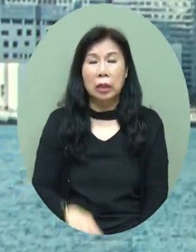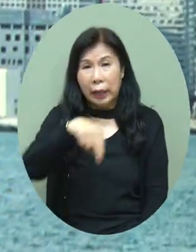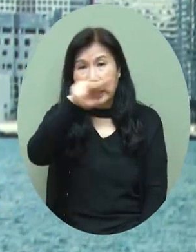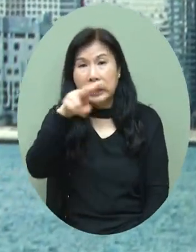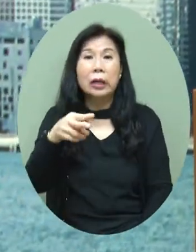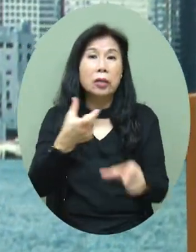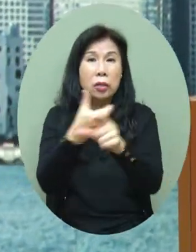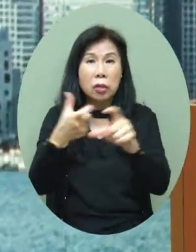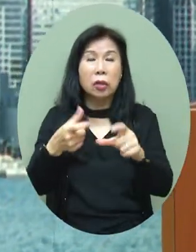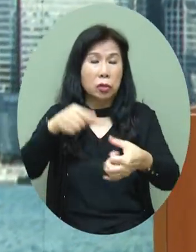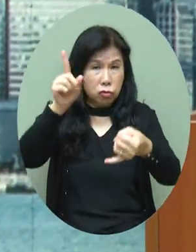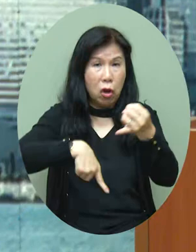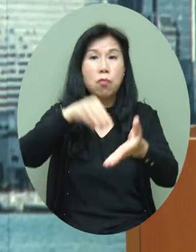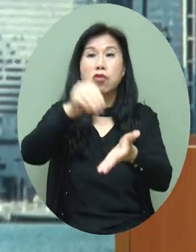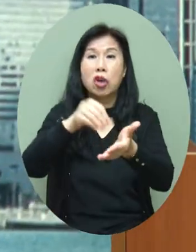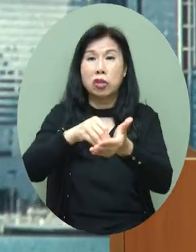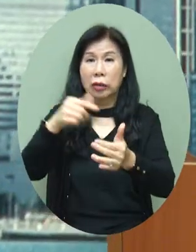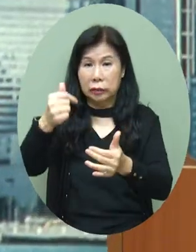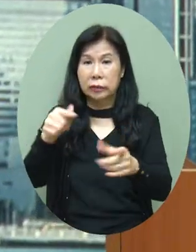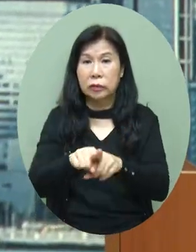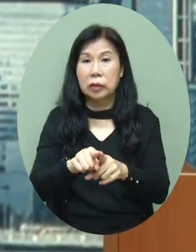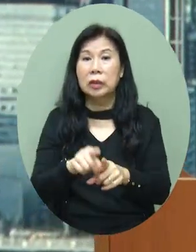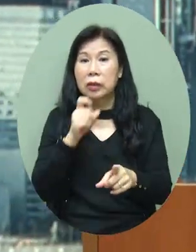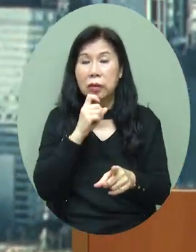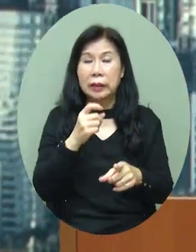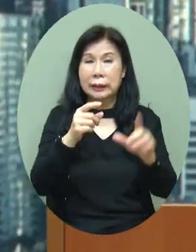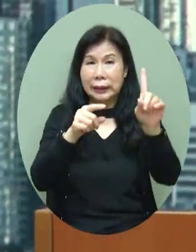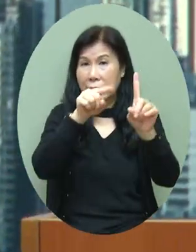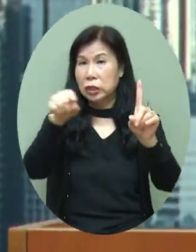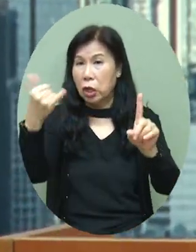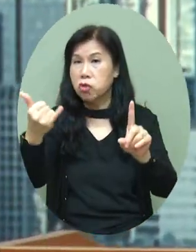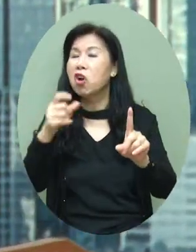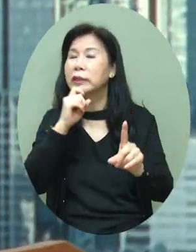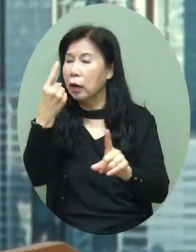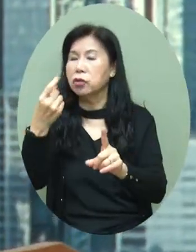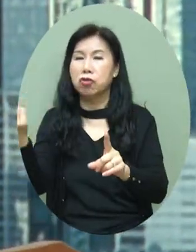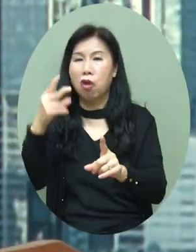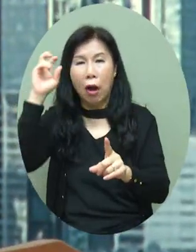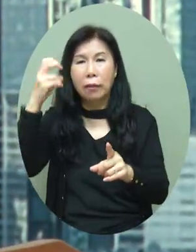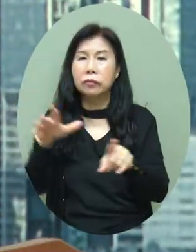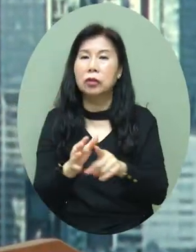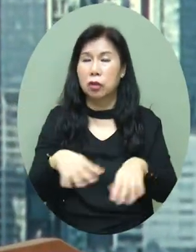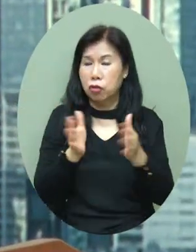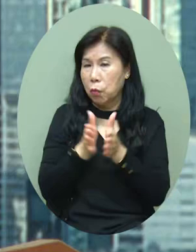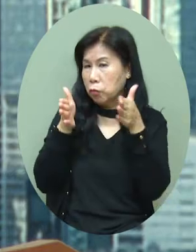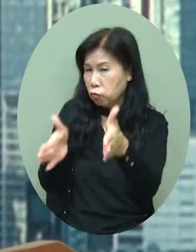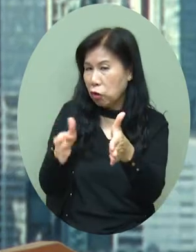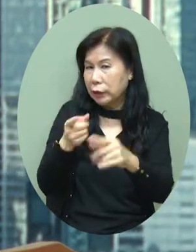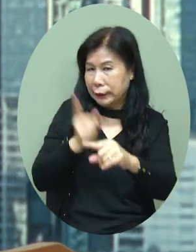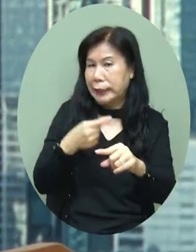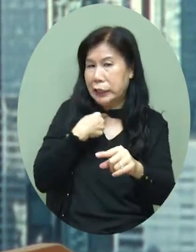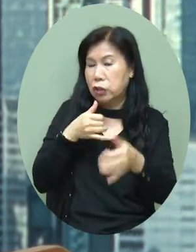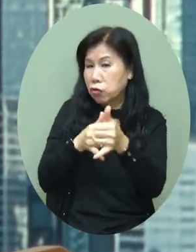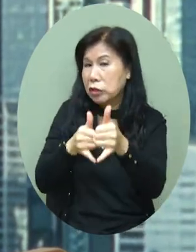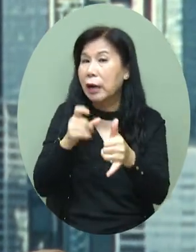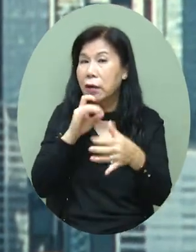勢淨指標呢，從來都係6個考慮嘅因素之一，就並唔係呢我哋必然